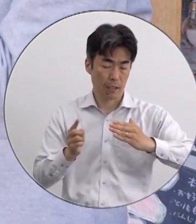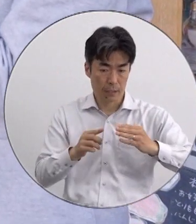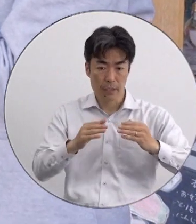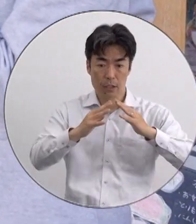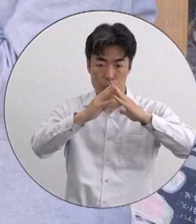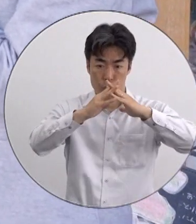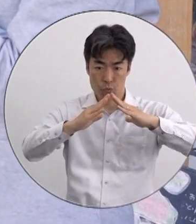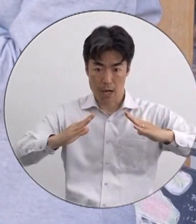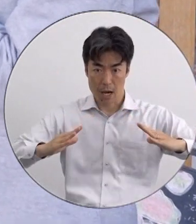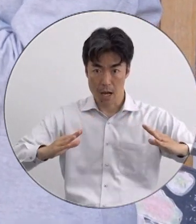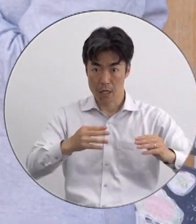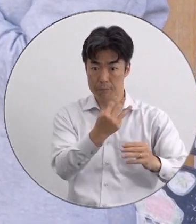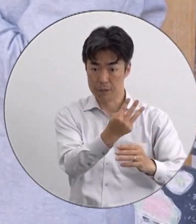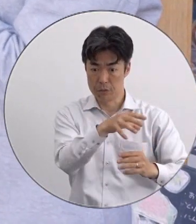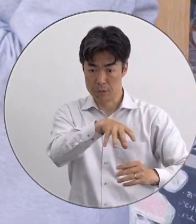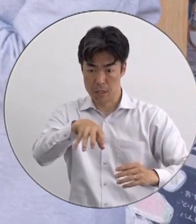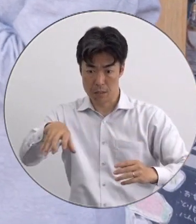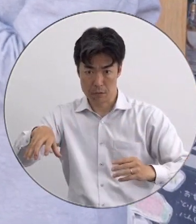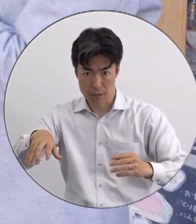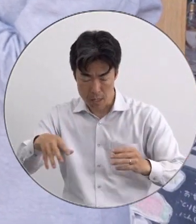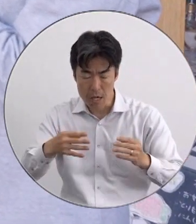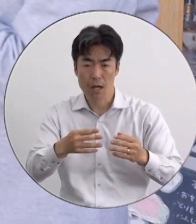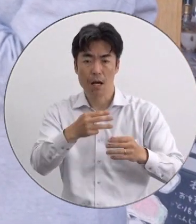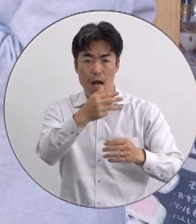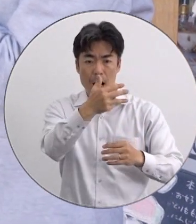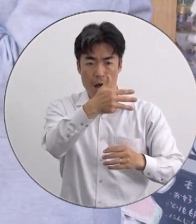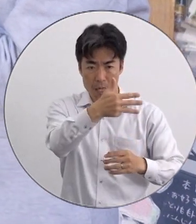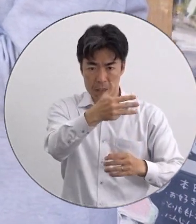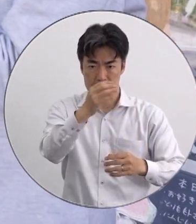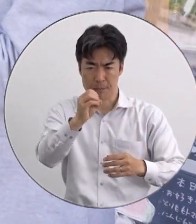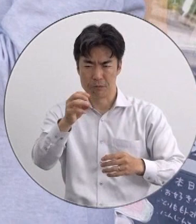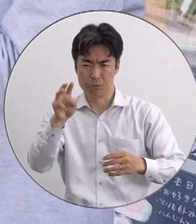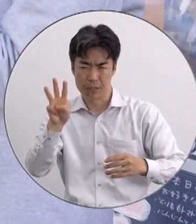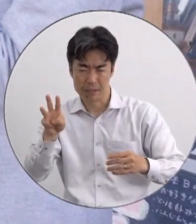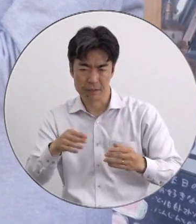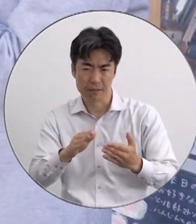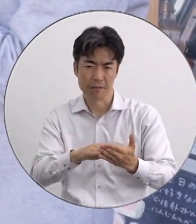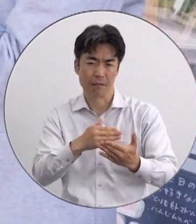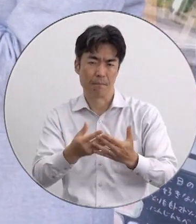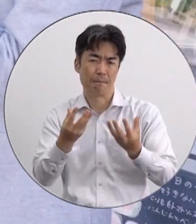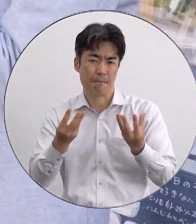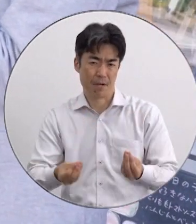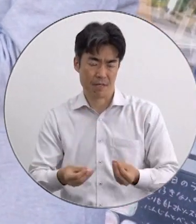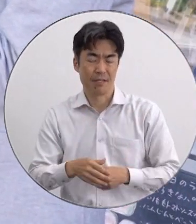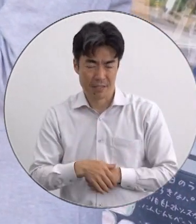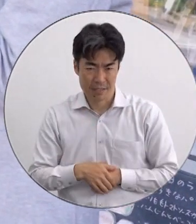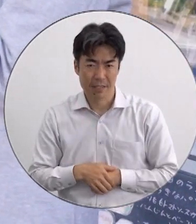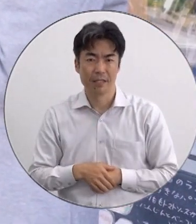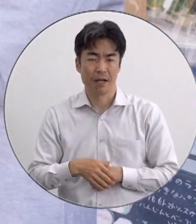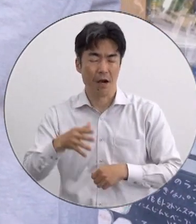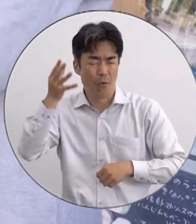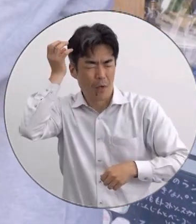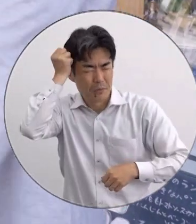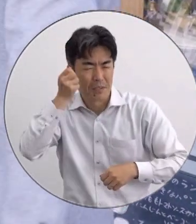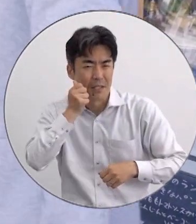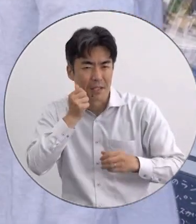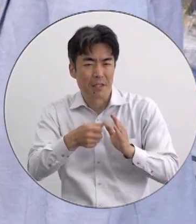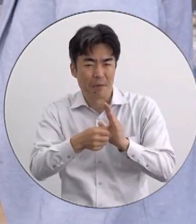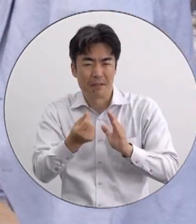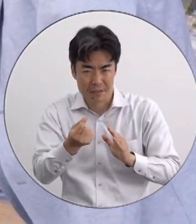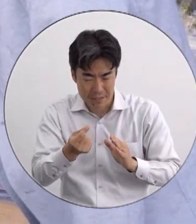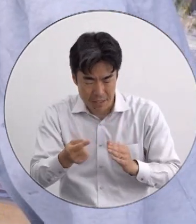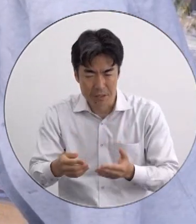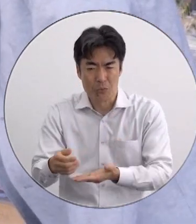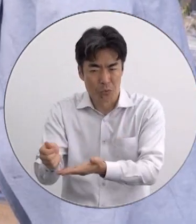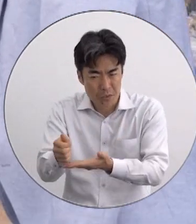803ということでカフェの名前にいたしました。 すごい、なんか一度聞いたら忘れられない名前ですよね。 はい、ありがとうございます。じゃあぜひ中お